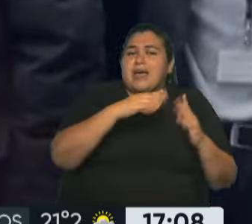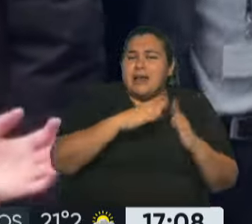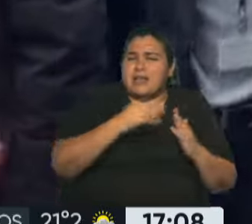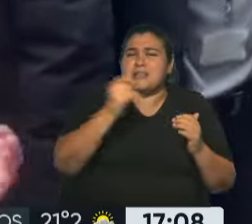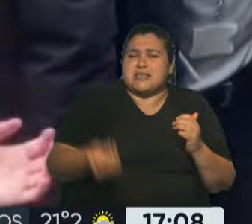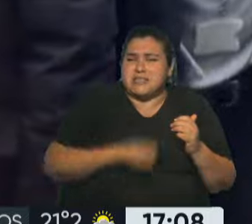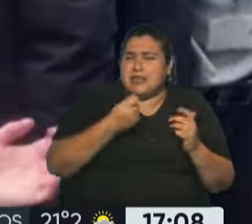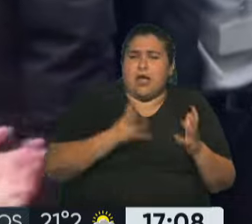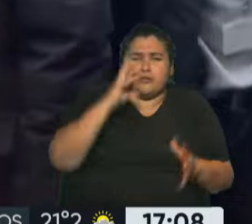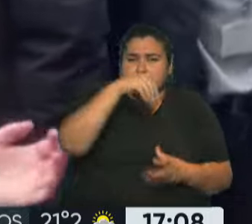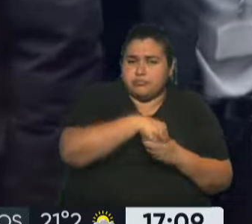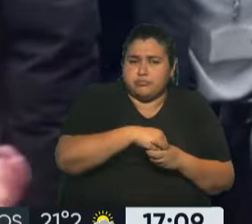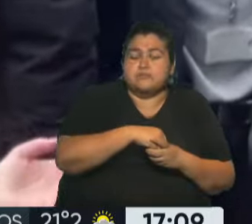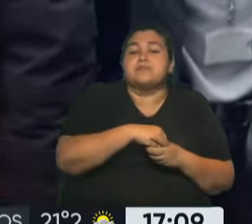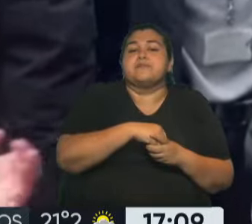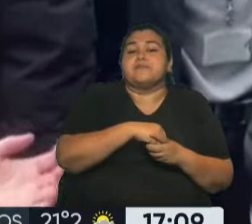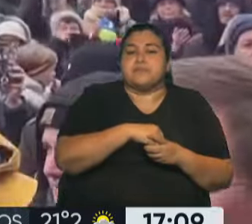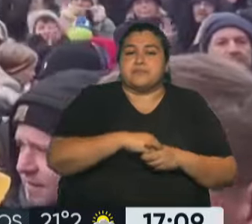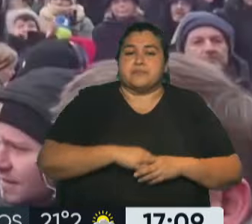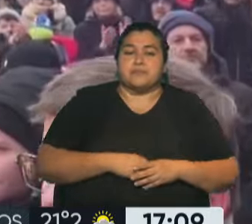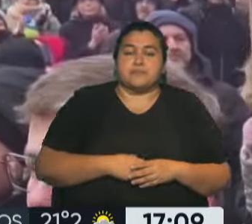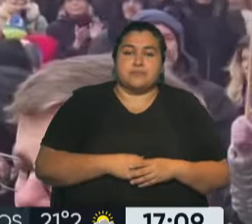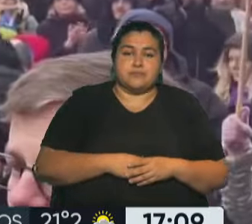otras instituciones culturales y clubes de fútbol.